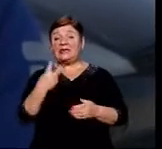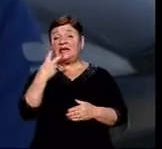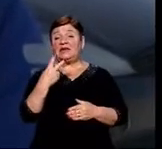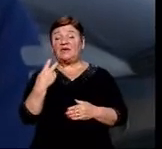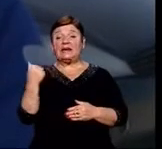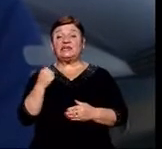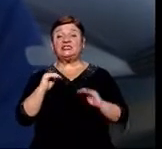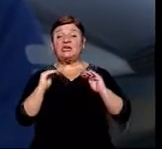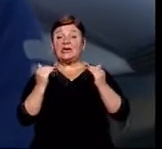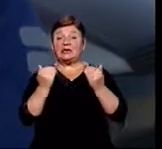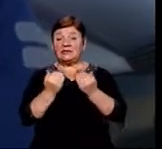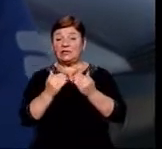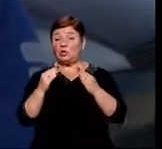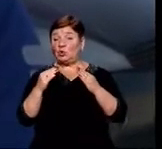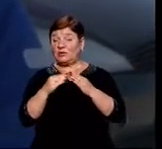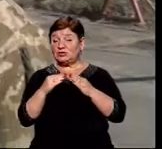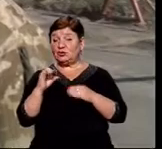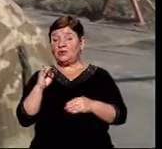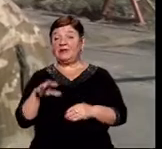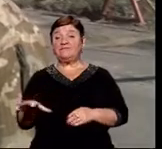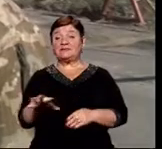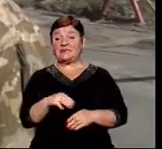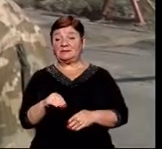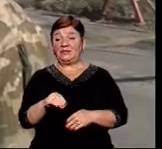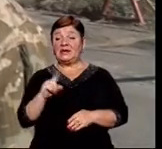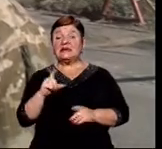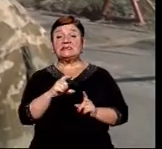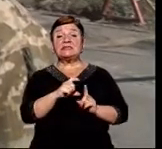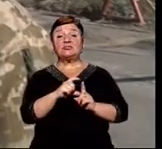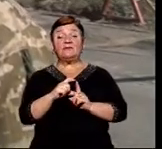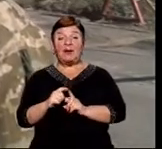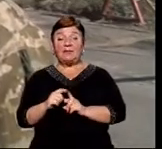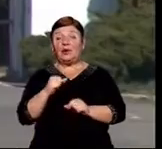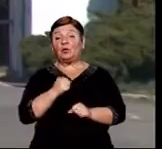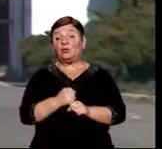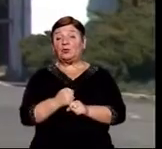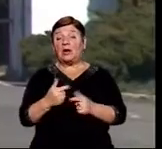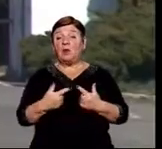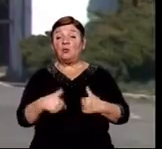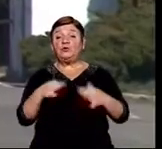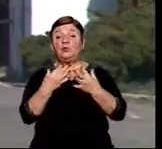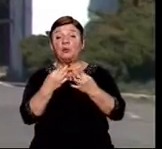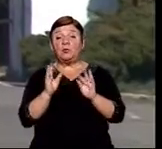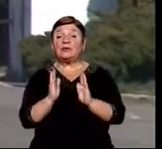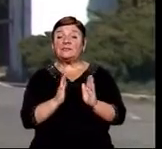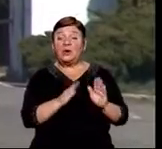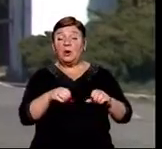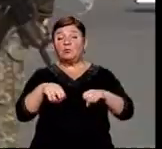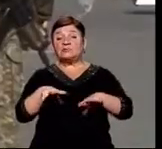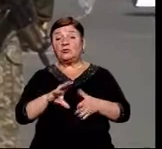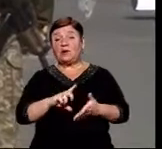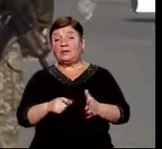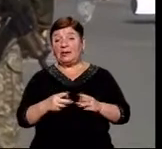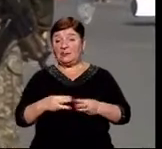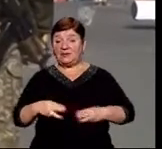2 тижні карантину домашнього і все. За словами Ольги Трачук, робота пунктів пропуску регламентується постановами Кабінету